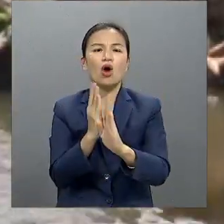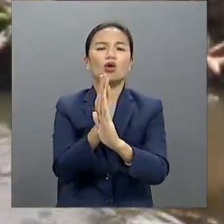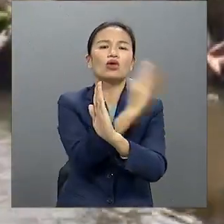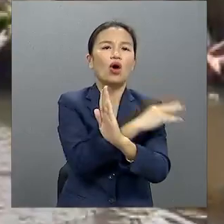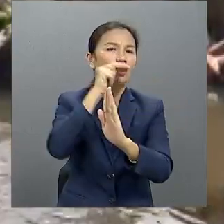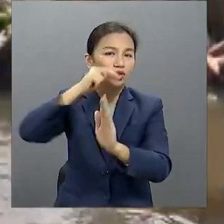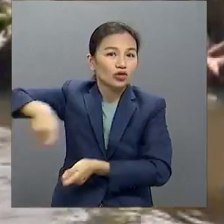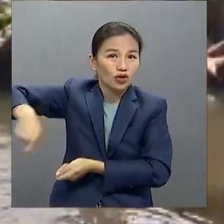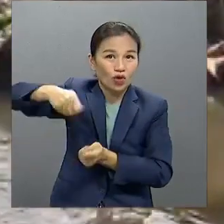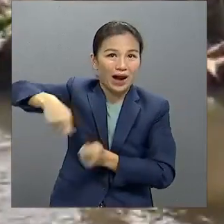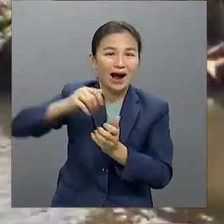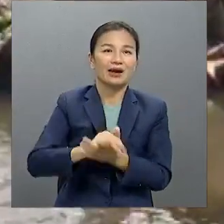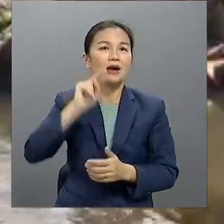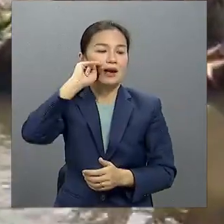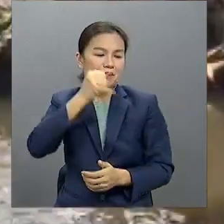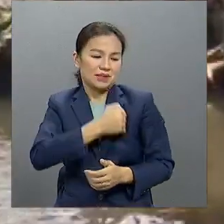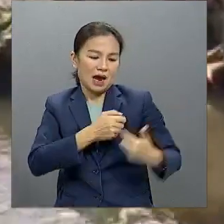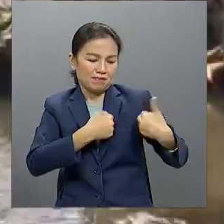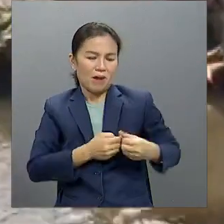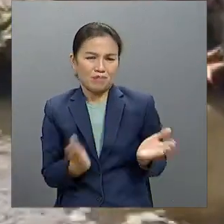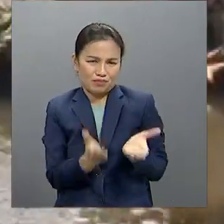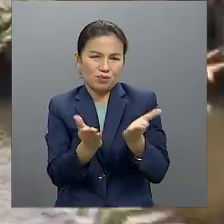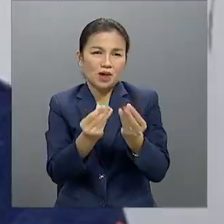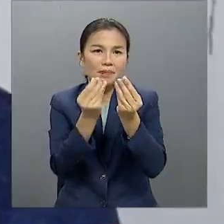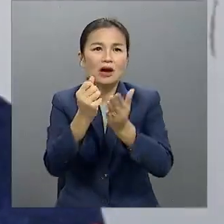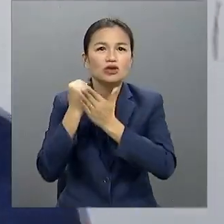กำลังใจให้เจ้าหน้าที่นะคะไปช่วยชาวบ้านกันหน่อย